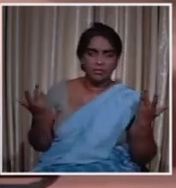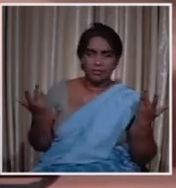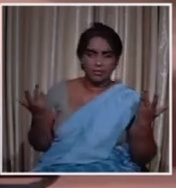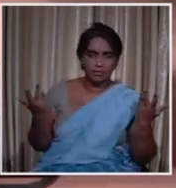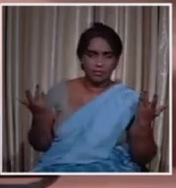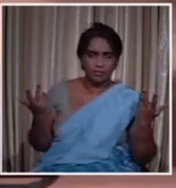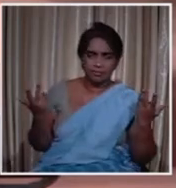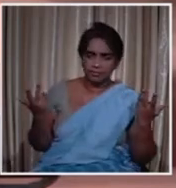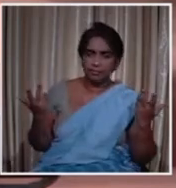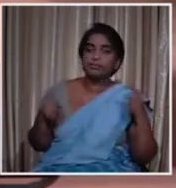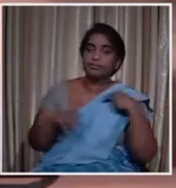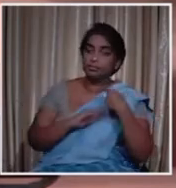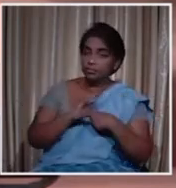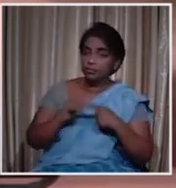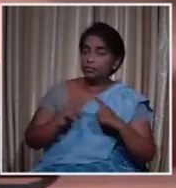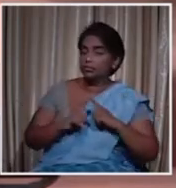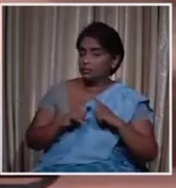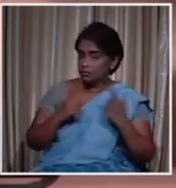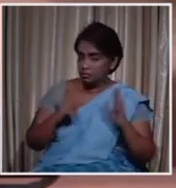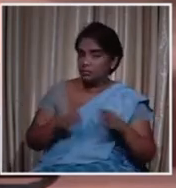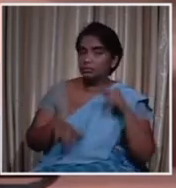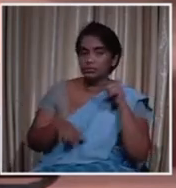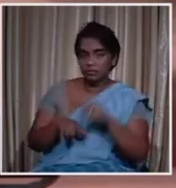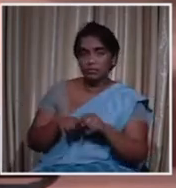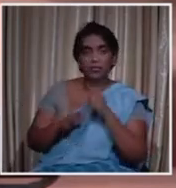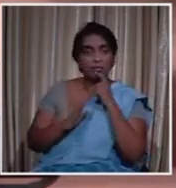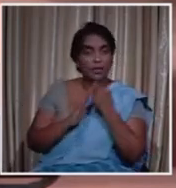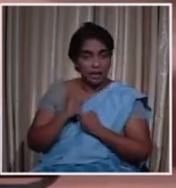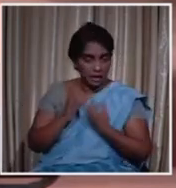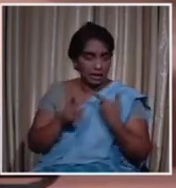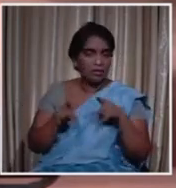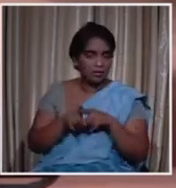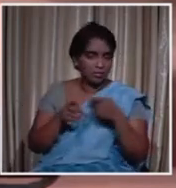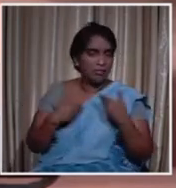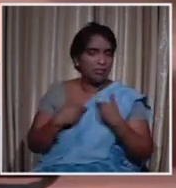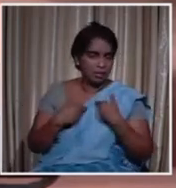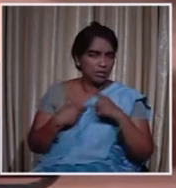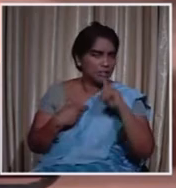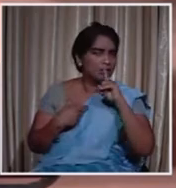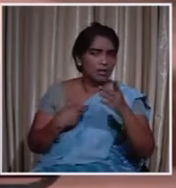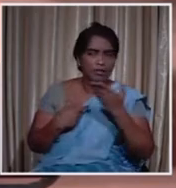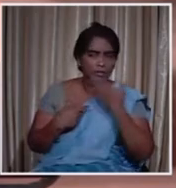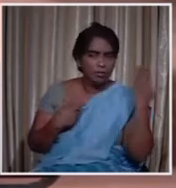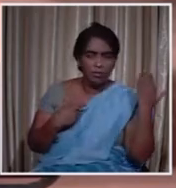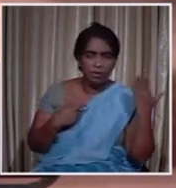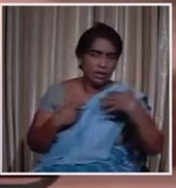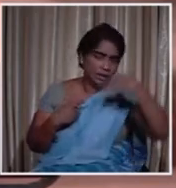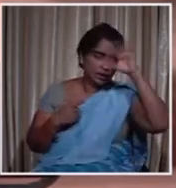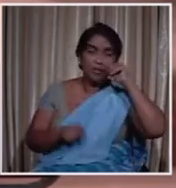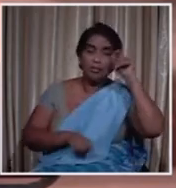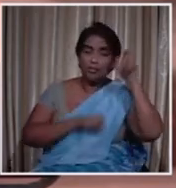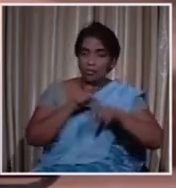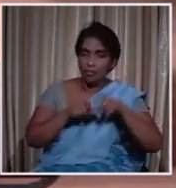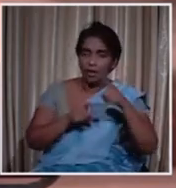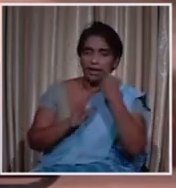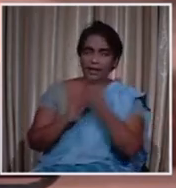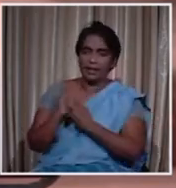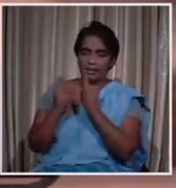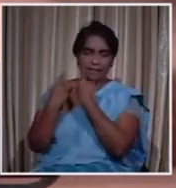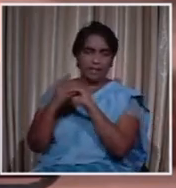இந்த நாட்டில் இருக்கின்ற நீதியும் நியாயமும் இதுதான் என்று உங்களால் சொல்ல முடியுமா? சிங்கள மக்களுக்கு ஒரு சட்டம், தமிழ் மக்களுக்கு ஒரு